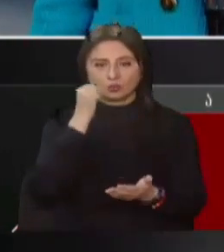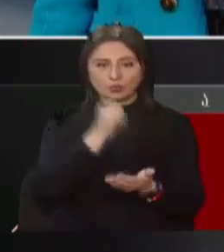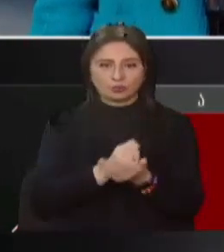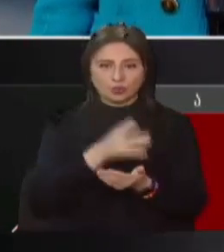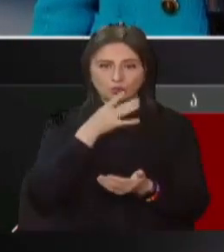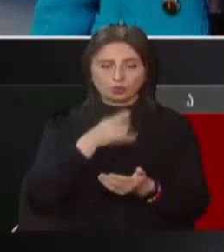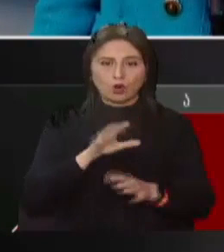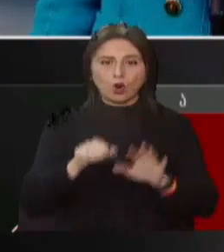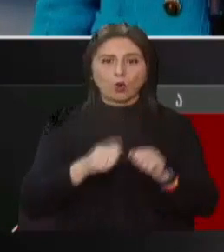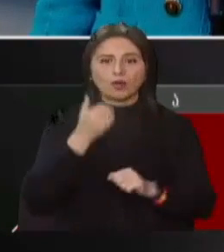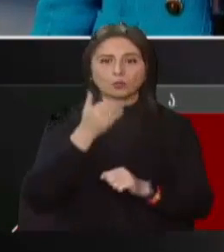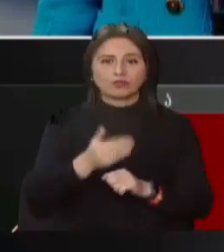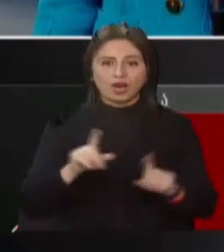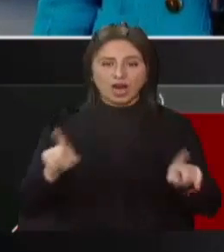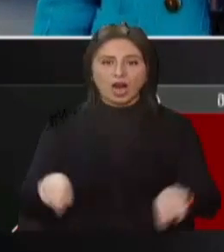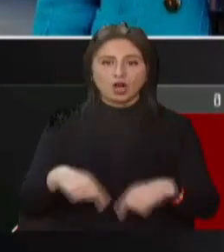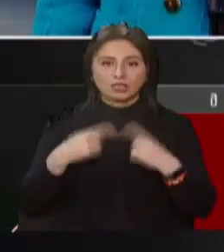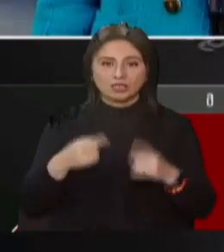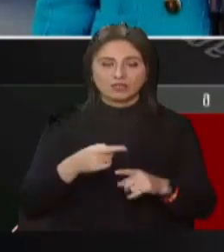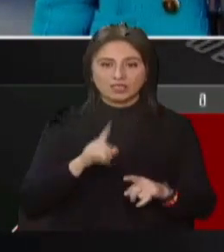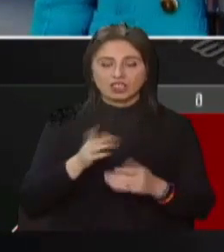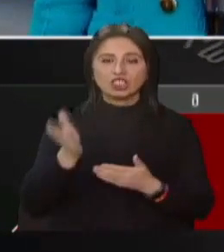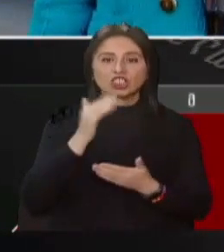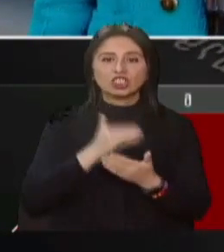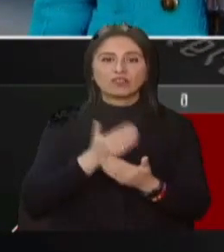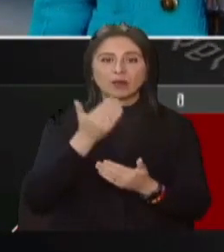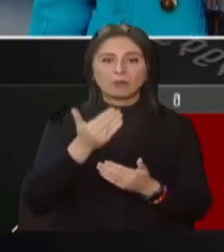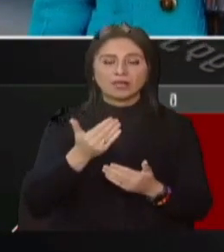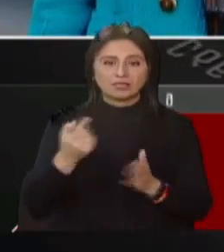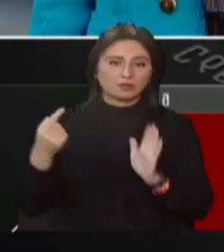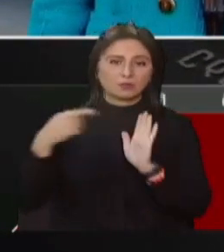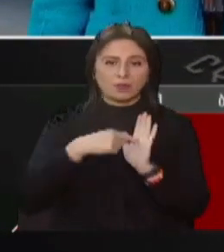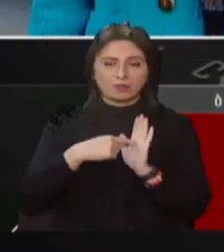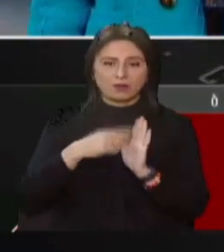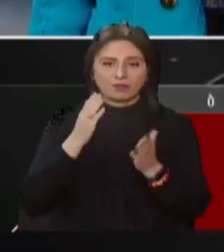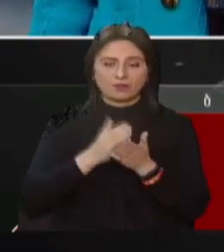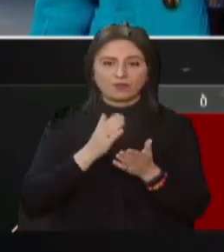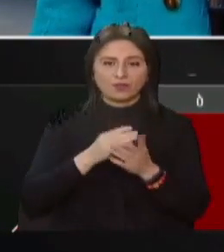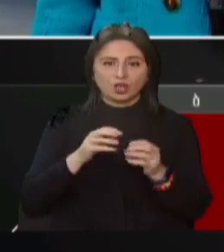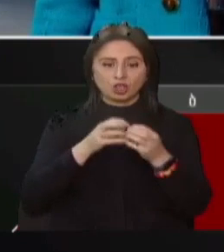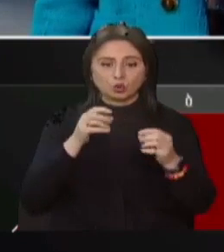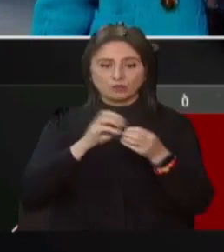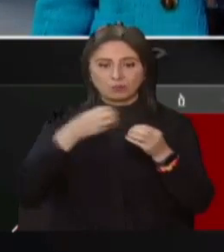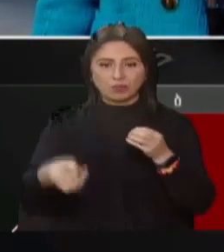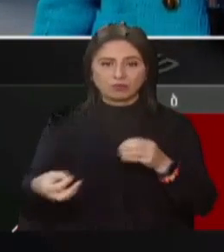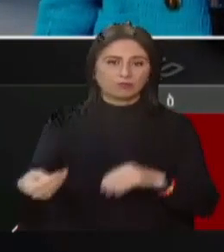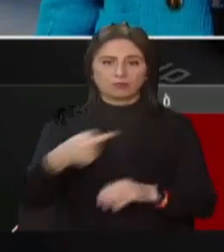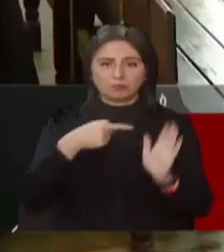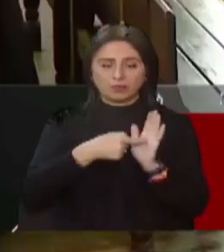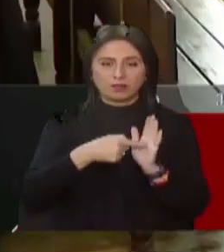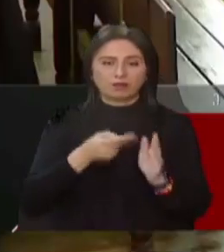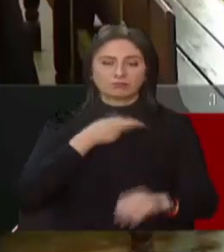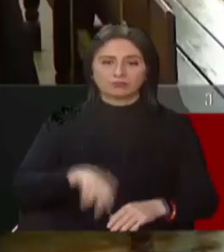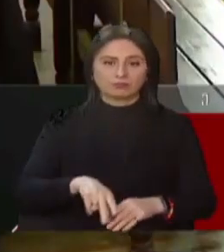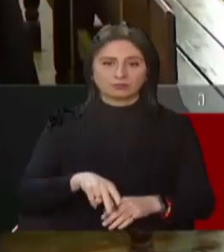ierishs okupantebis mier ganxortsielebuls aris shedegadats mas mokhda rogor tsnobeli aris churis namskhrevi da is